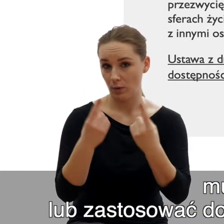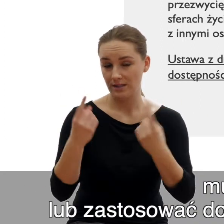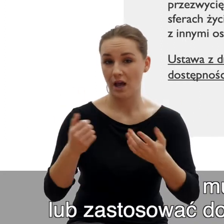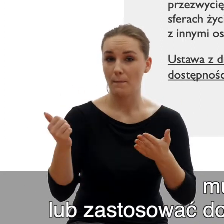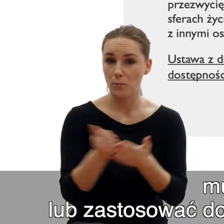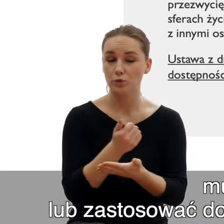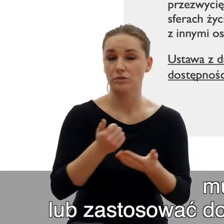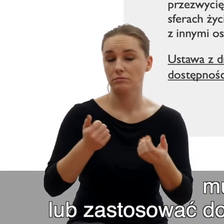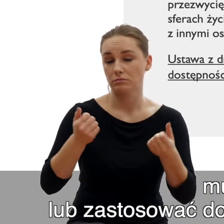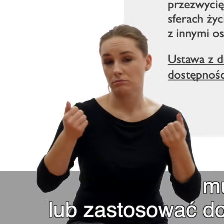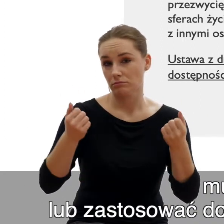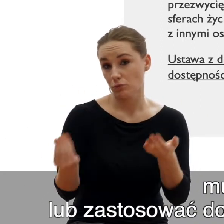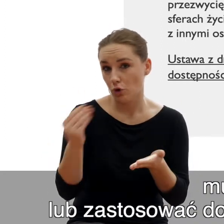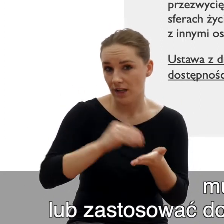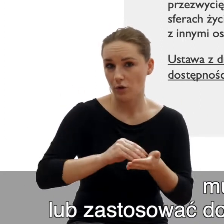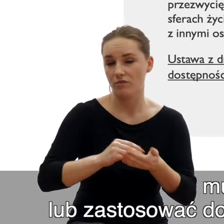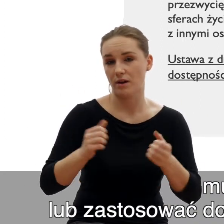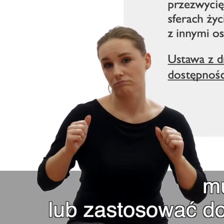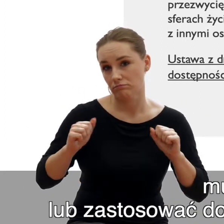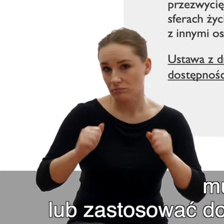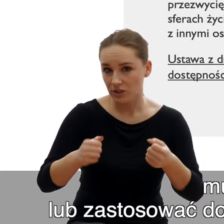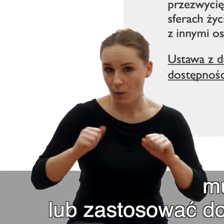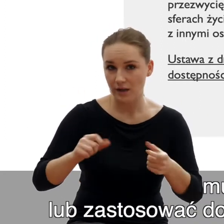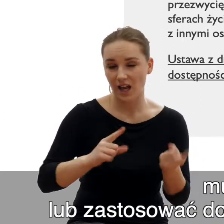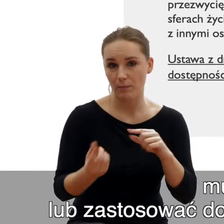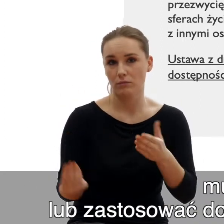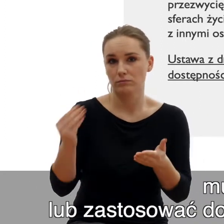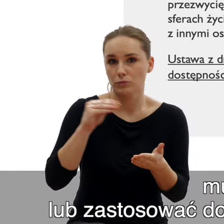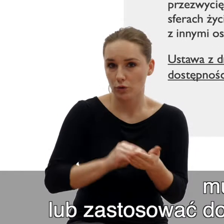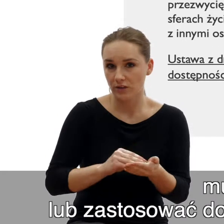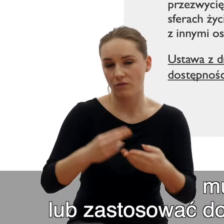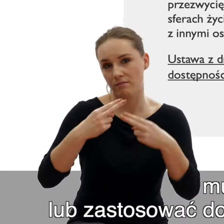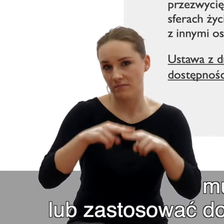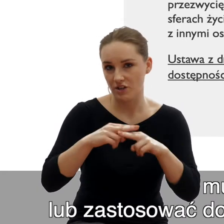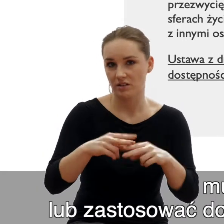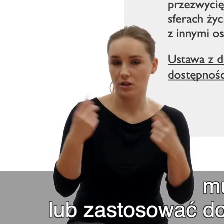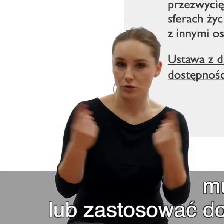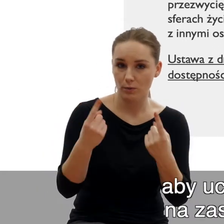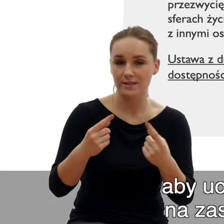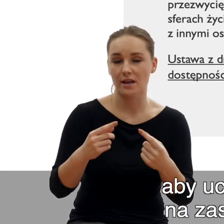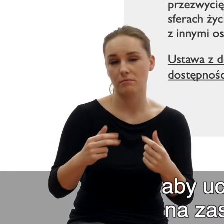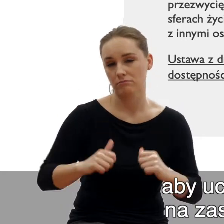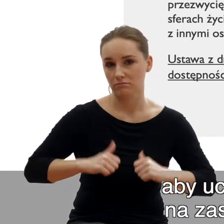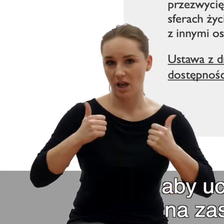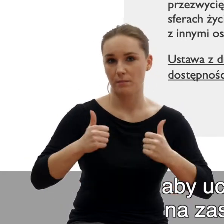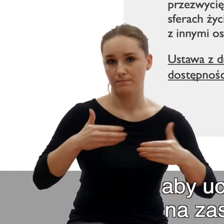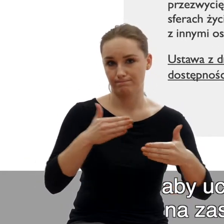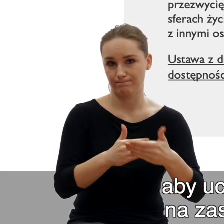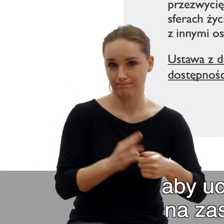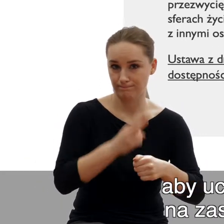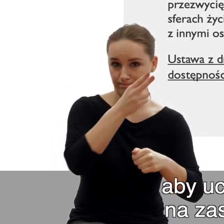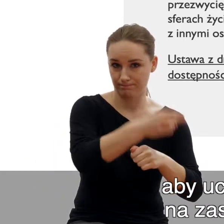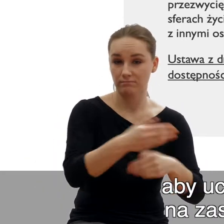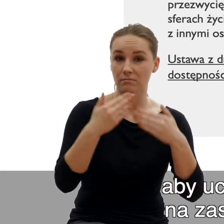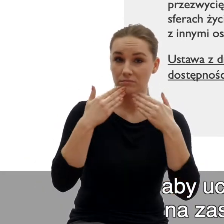podjąć dodatkowe działania lub zastosować dodatkowe środki w celu przezwyciężenia bariery, aby uczestniczyć w różnych sferach życia na